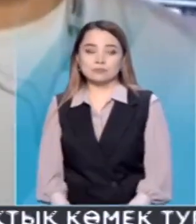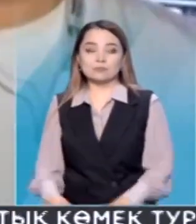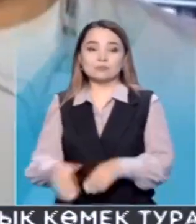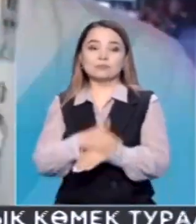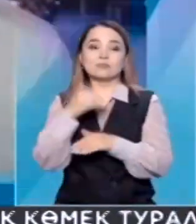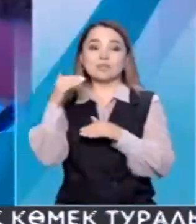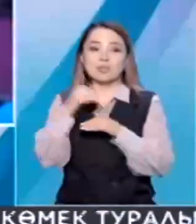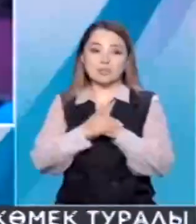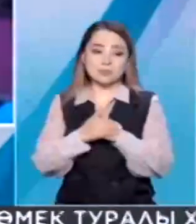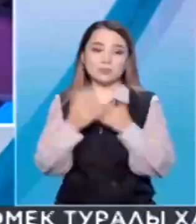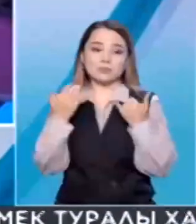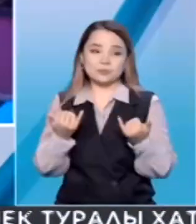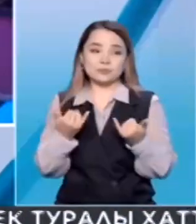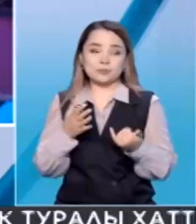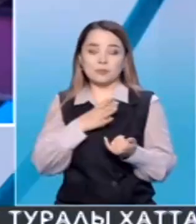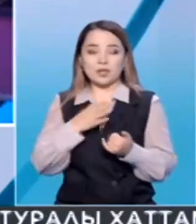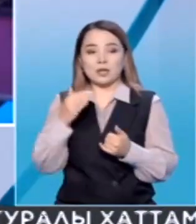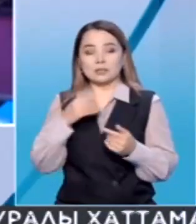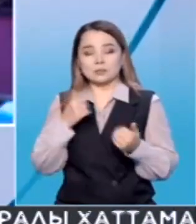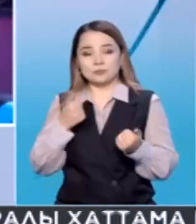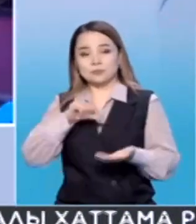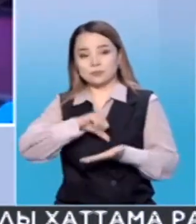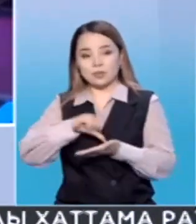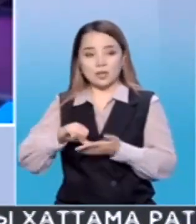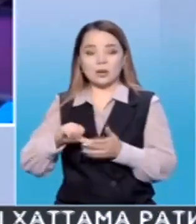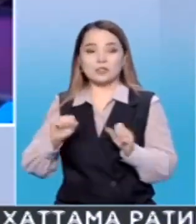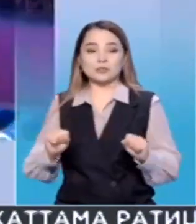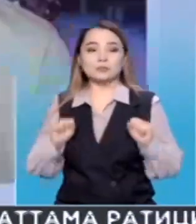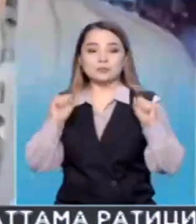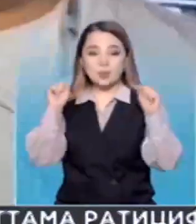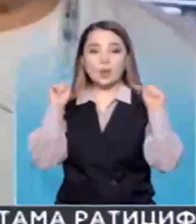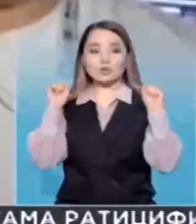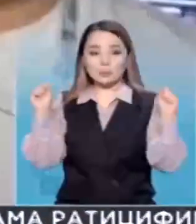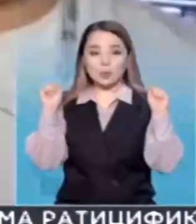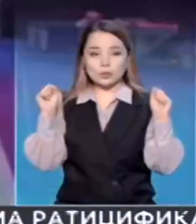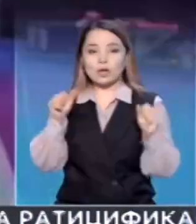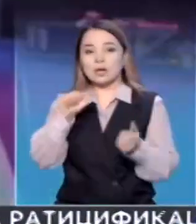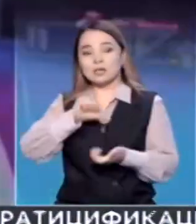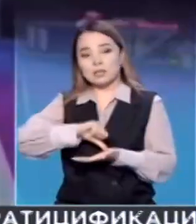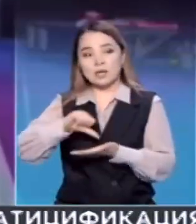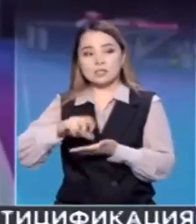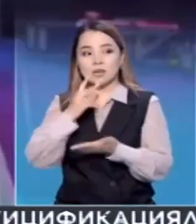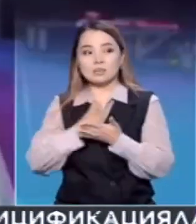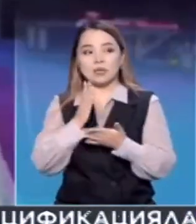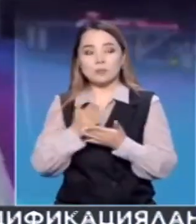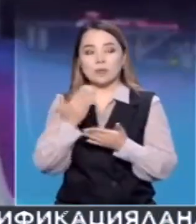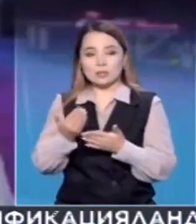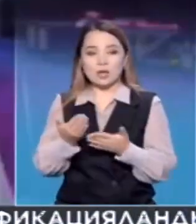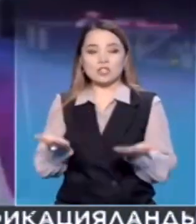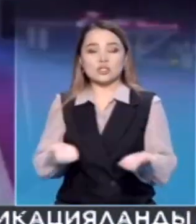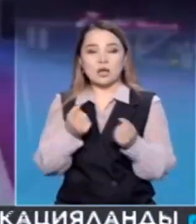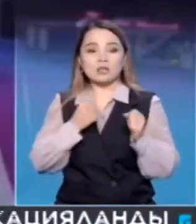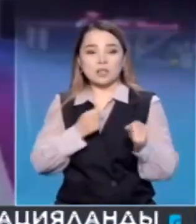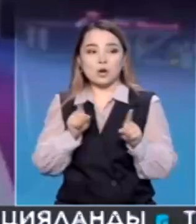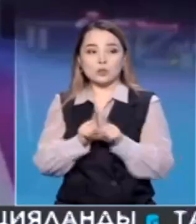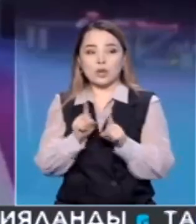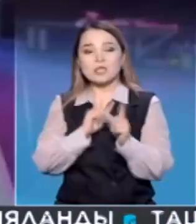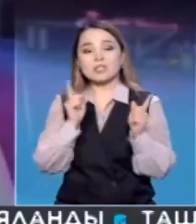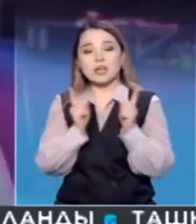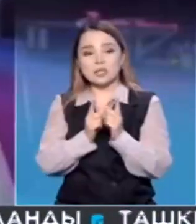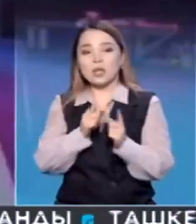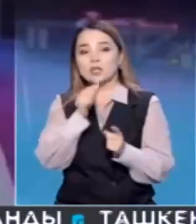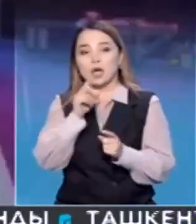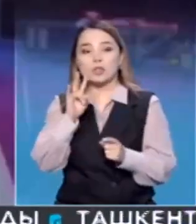Кешір Асылбек, күндізгі сессияны жеңіс алмақтағы спортшылар бастап шықты. Әсіресе енді қалың көрерменге әр кездесуінде